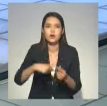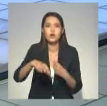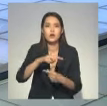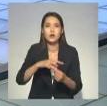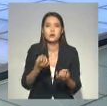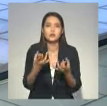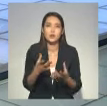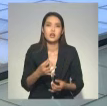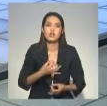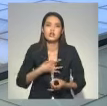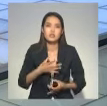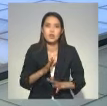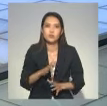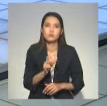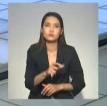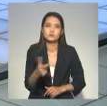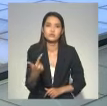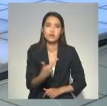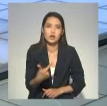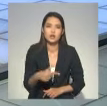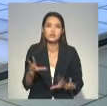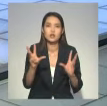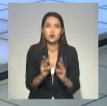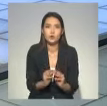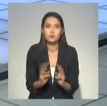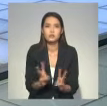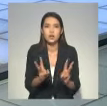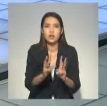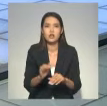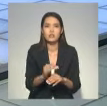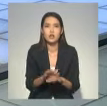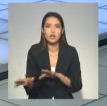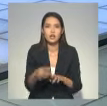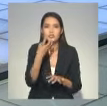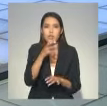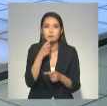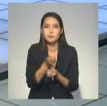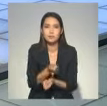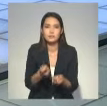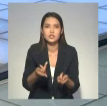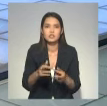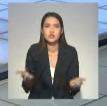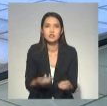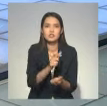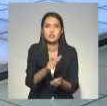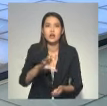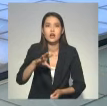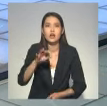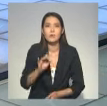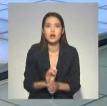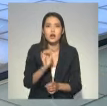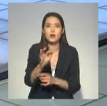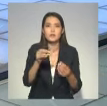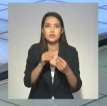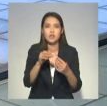депутатов и просто неравнодушных граждан. На месте тушения пожара добровольцы организовали горячее питание для спасателей. А члены партии «Аманат» отправили